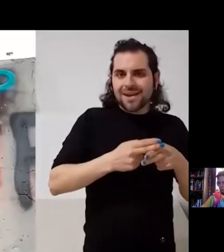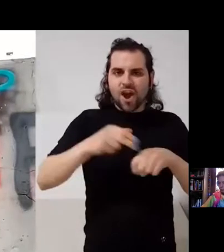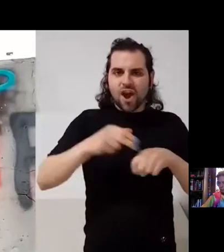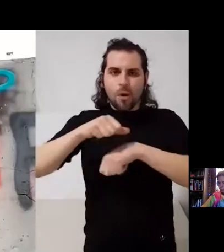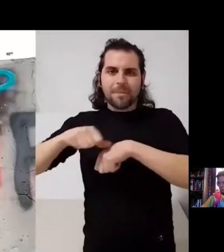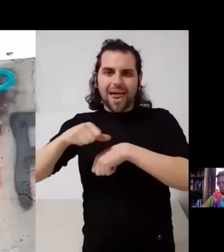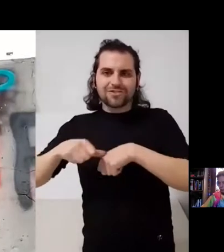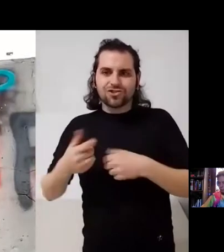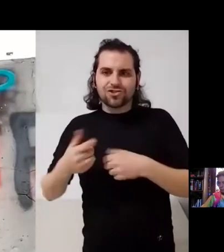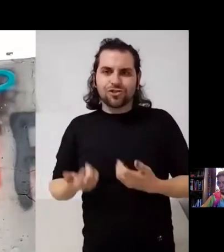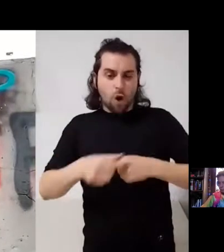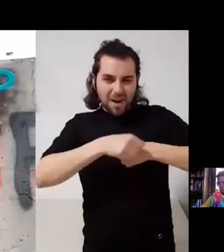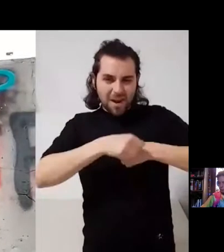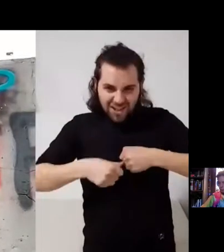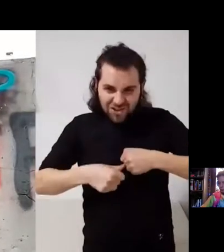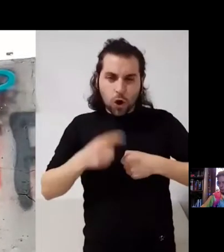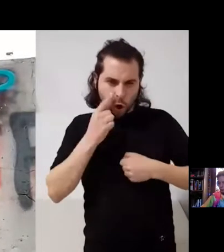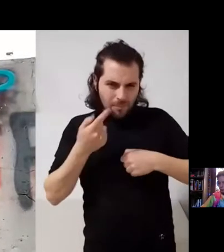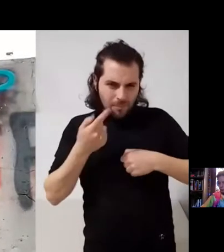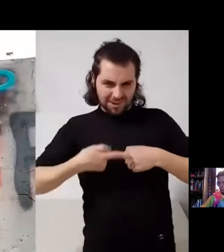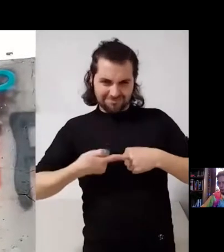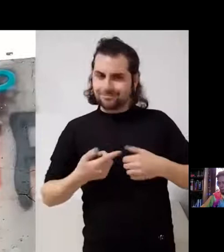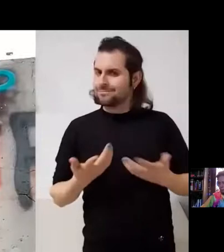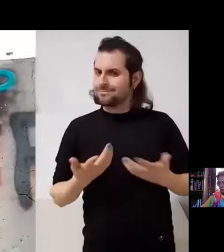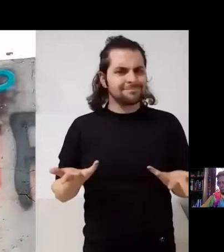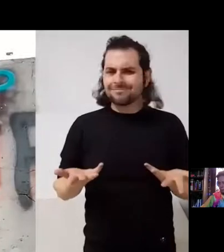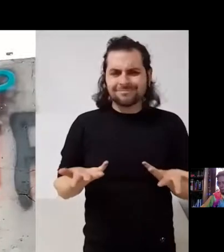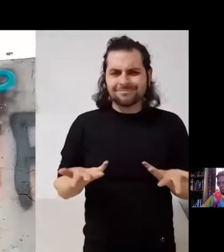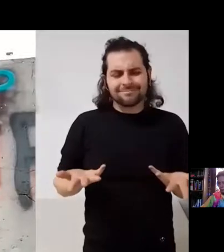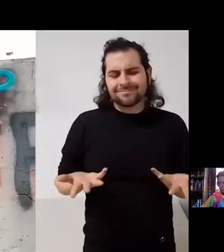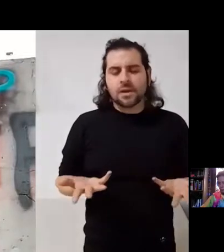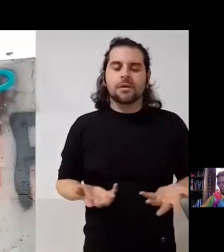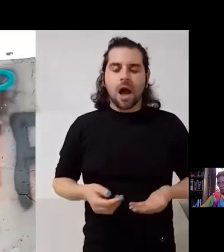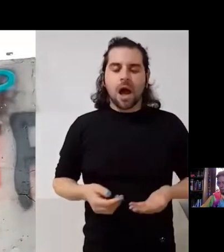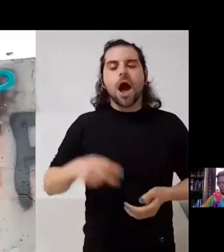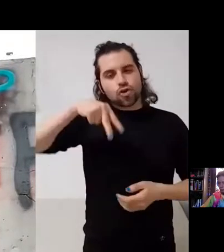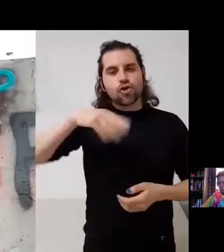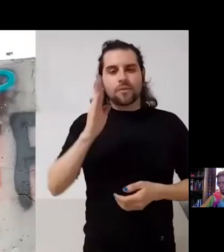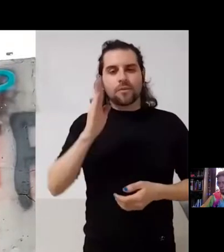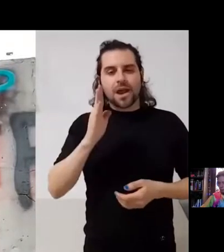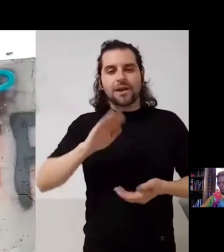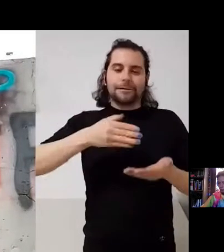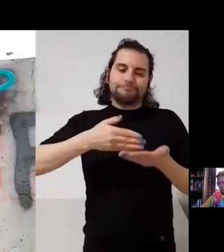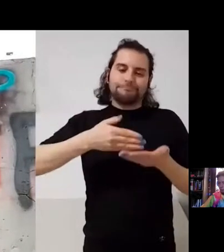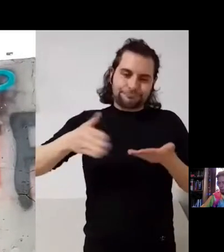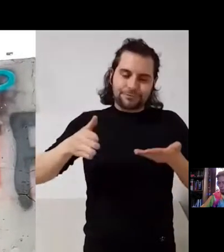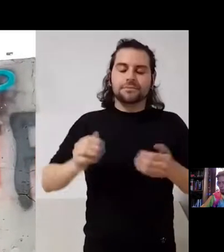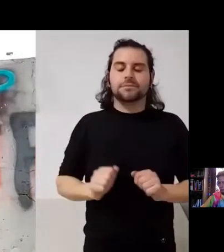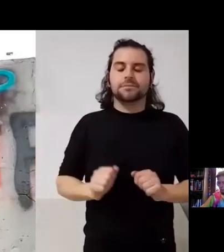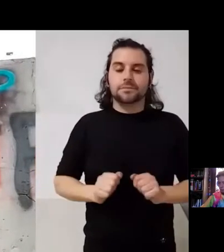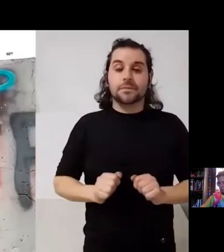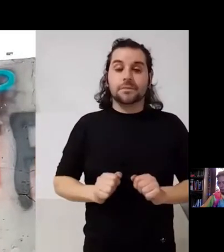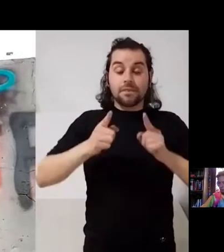aussi laisse dehors n'importe quelle possibilité d'identité non binaire. Et au moment d'éclaircir mon identité dans